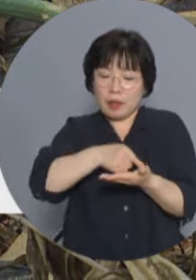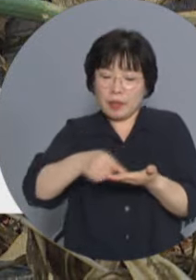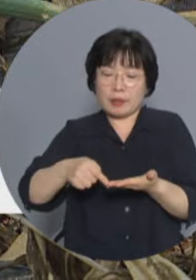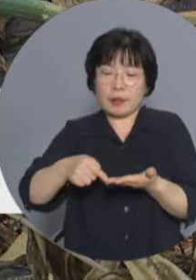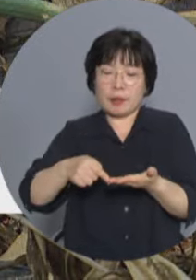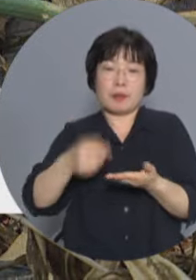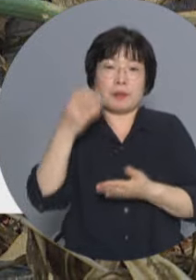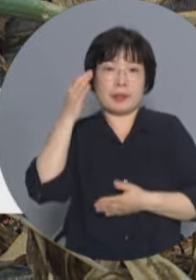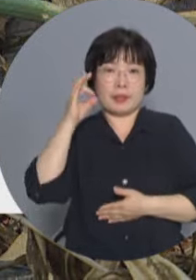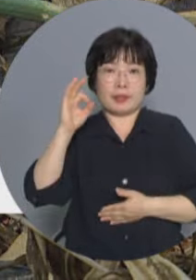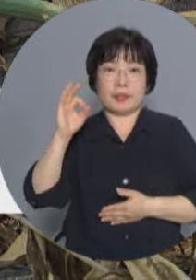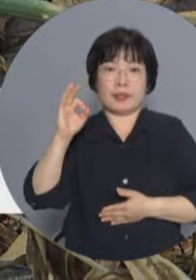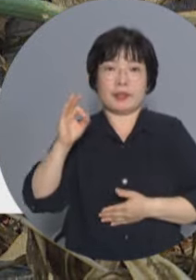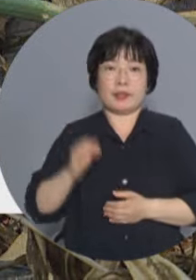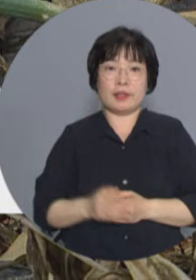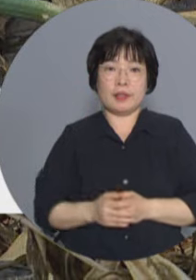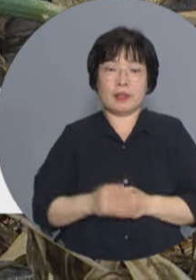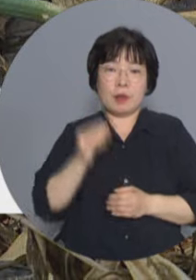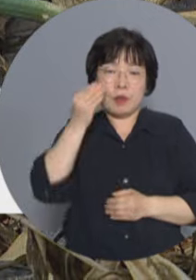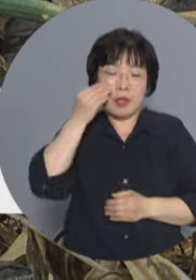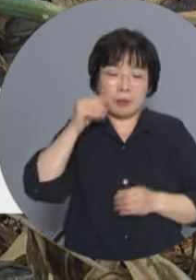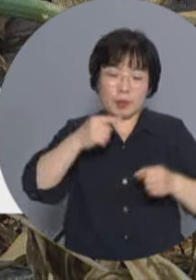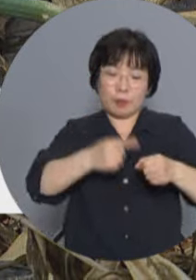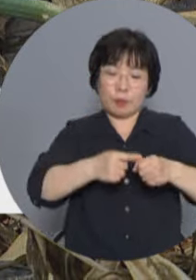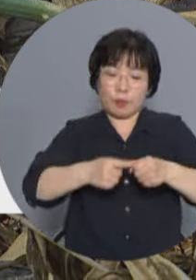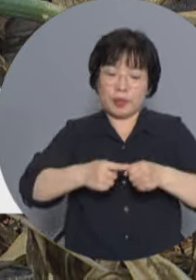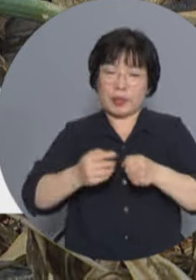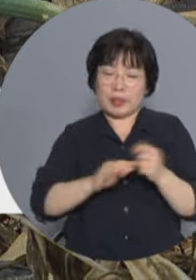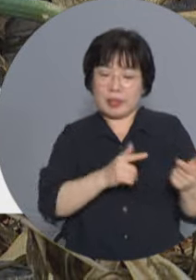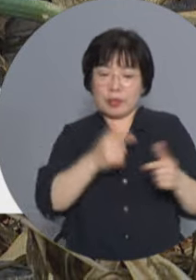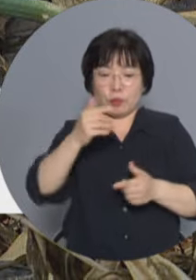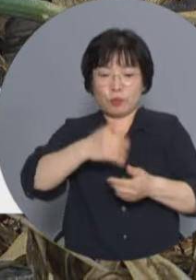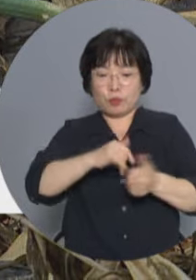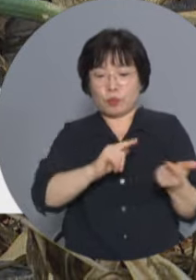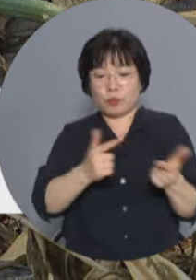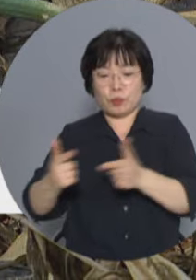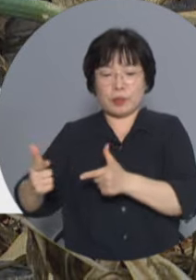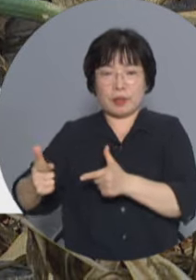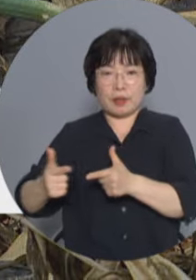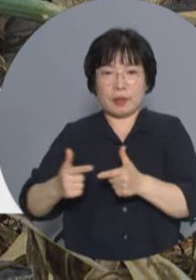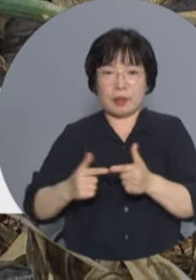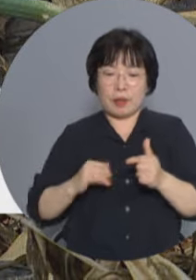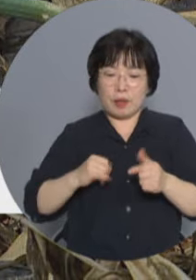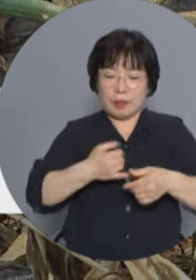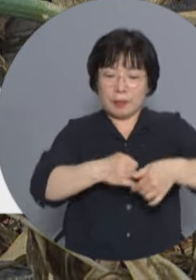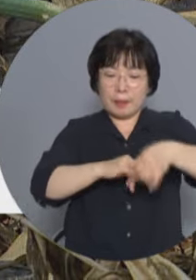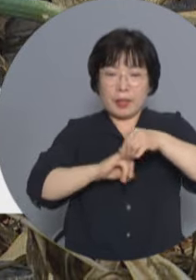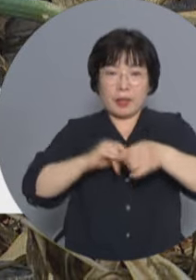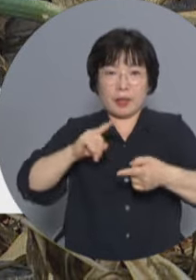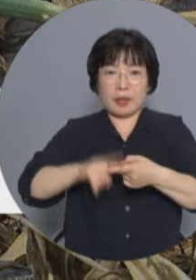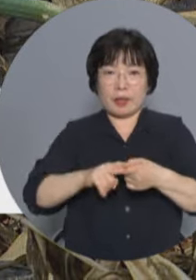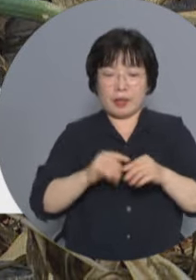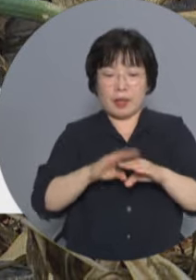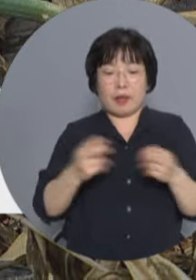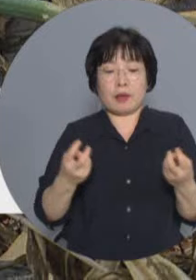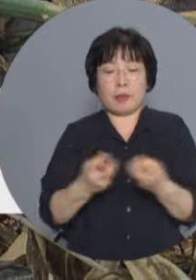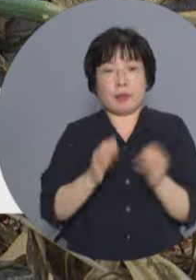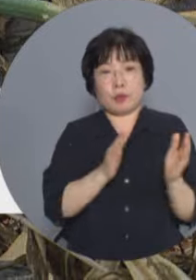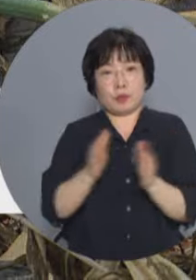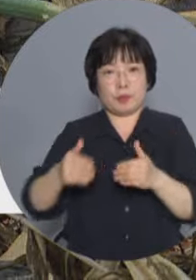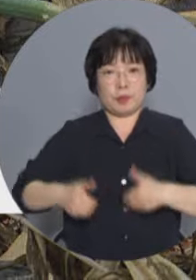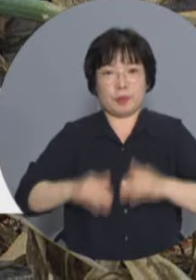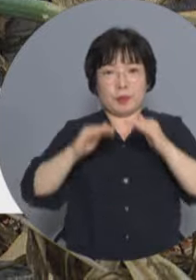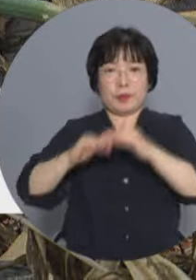재해가 인정됐는데요. 양파와 보리 등 다른 작목에서도 생육장애 현상이 잇따르면서 대책 마련이 필요해